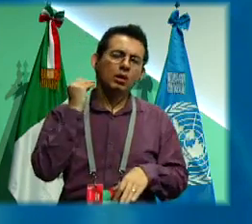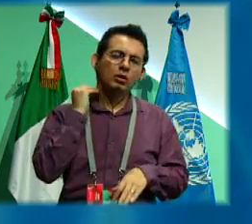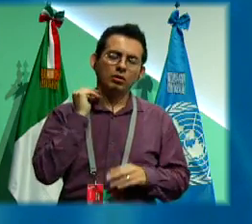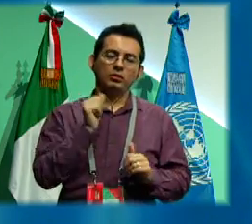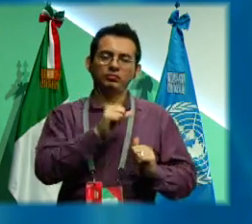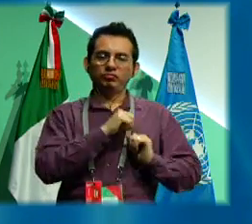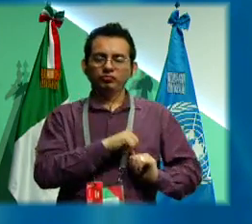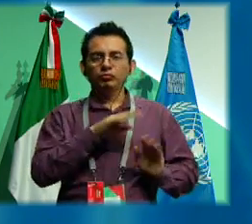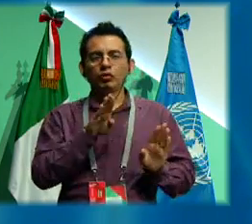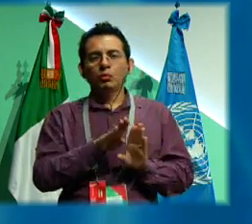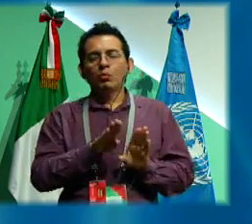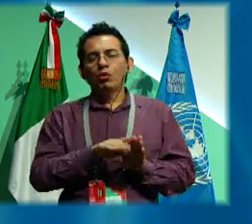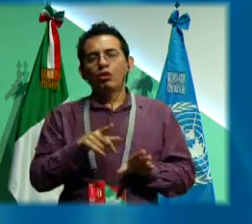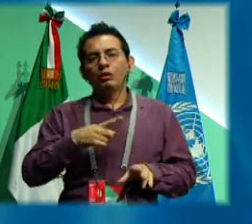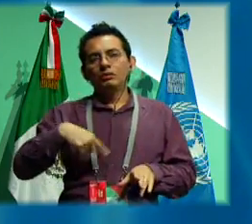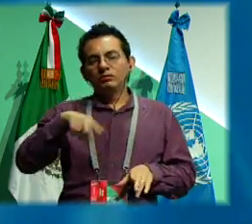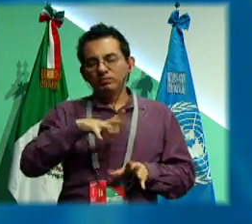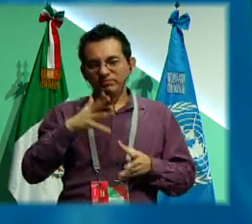Il aime